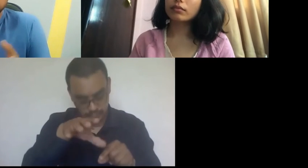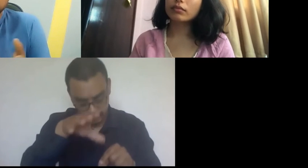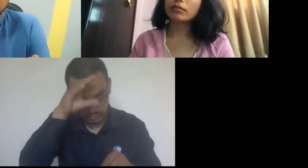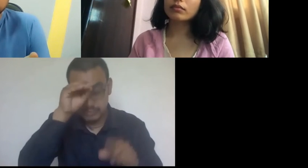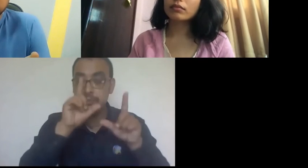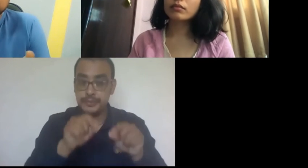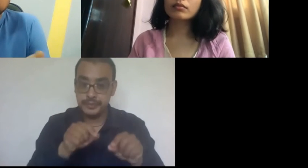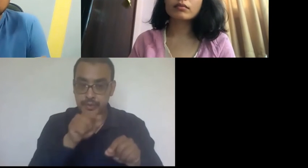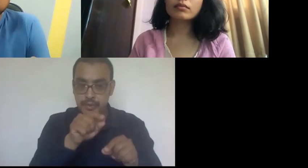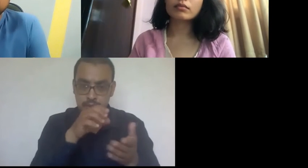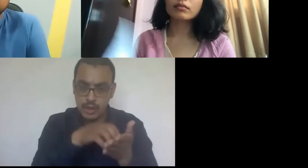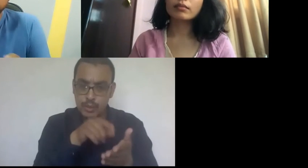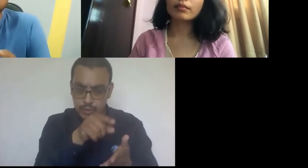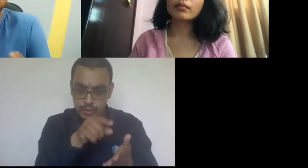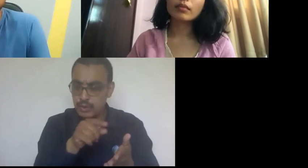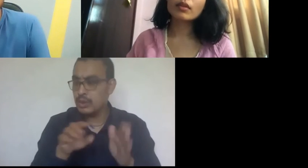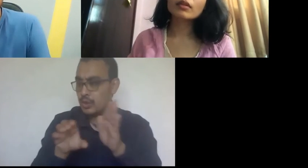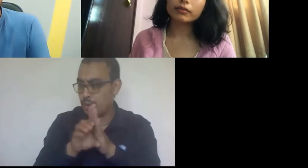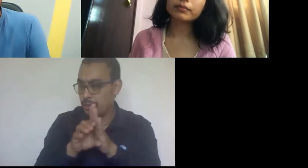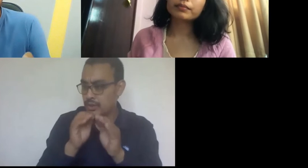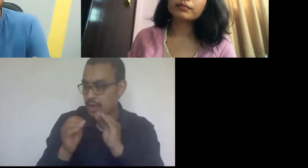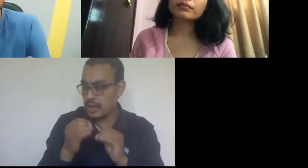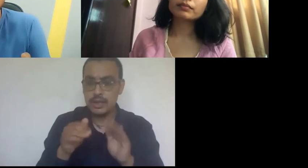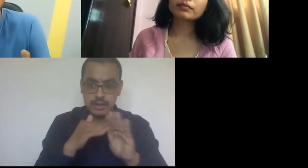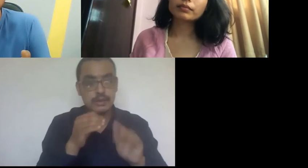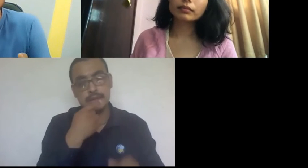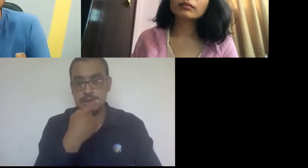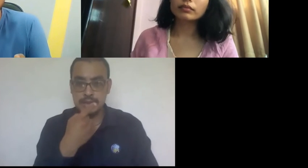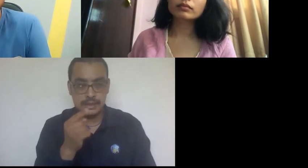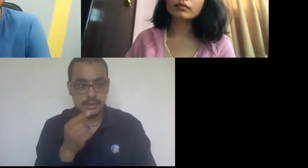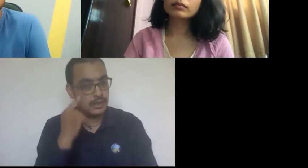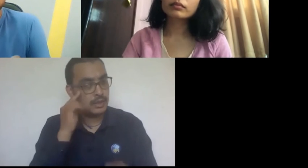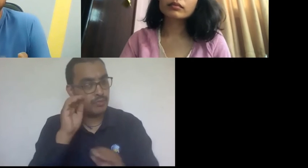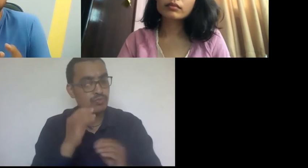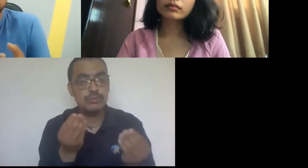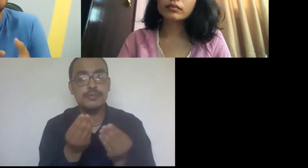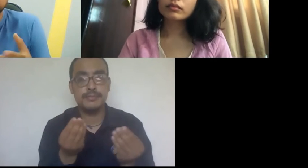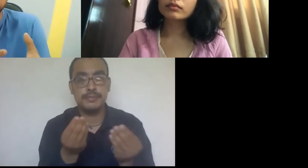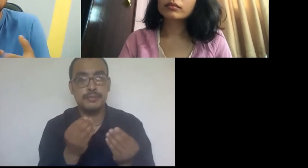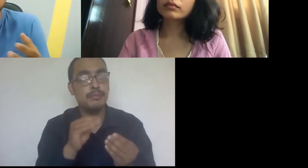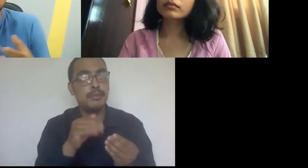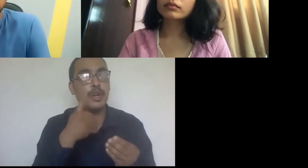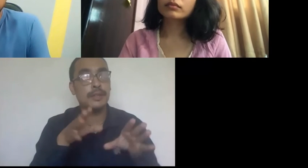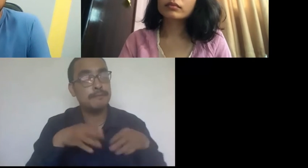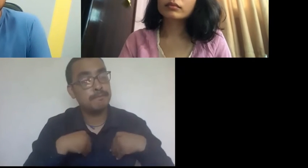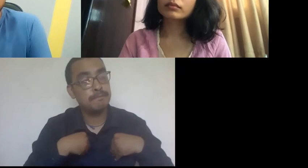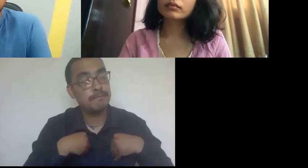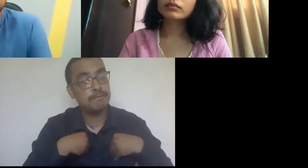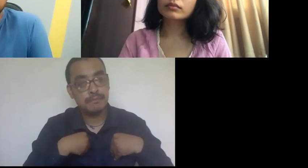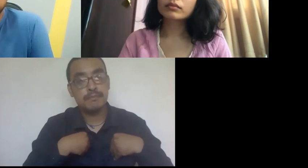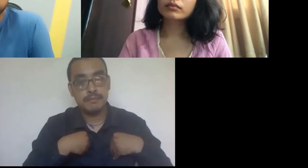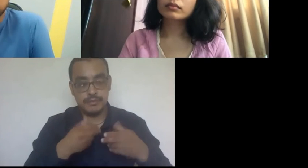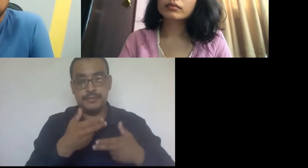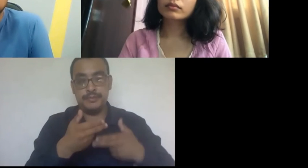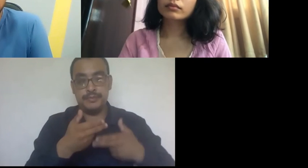जस्तै यो खालको प्लेटफर्ममा यस्तो खालको कमेन्ट आउनु अभियस कुरा हो, नर्मल कुरा हो जस्तो लाग्छ भने चाहिँ तपाईँलाई पछि तपाईँले त्यो एक्सेप्ट गरिसकेपछि तपाईँले त्यो चलाउनलाई